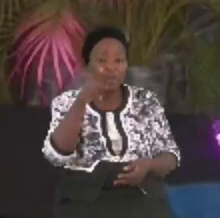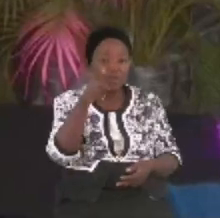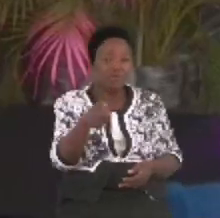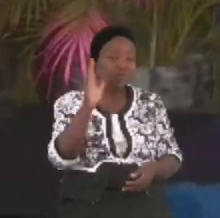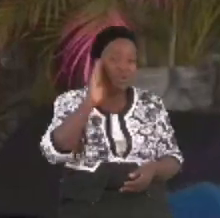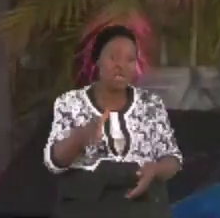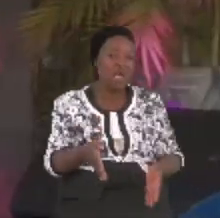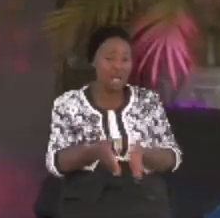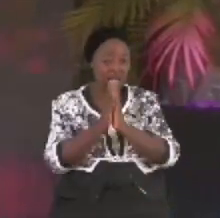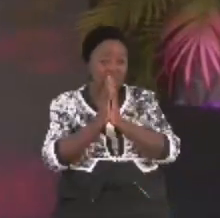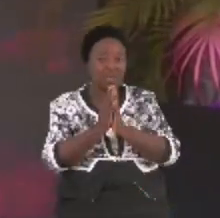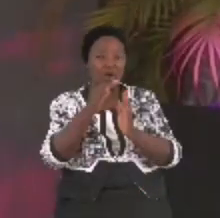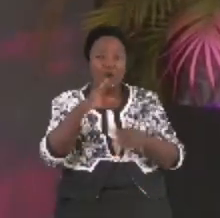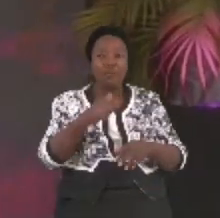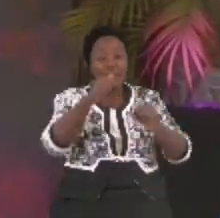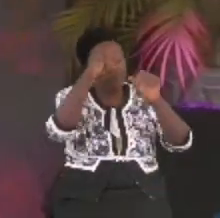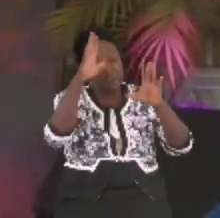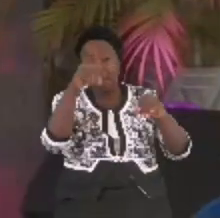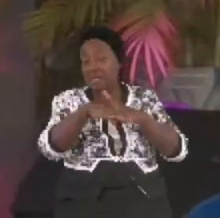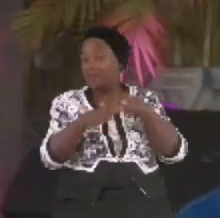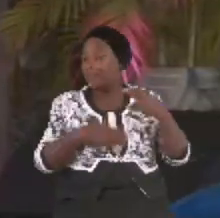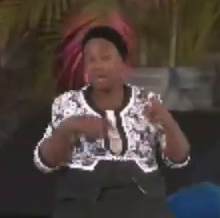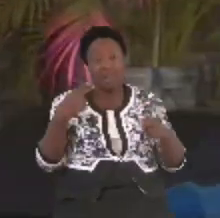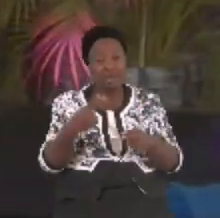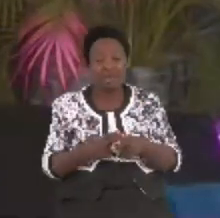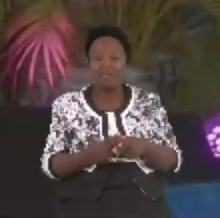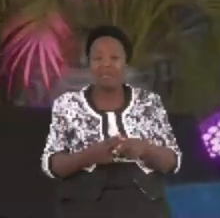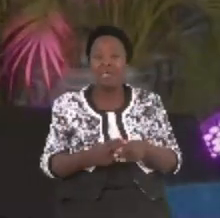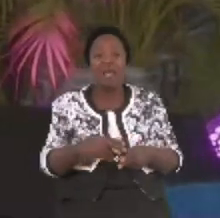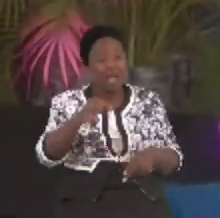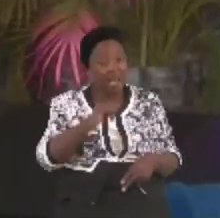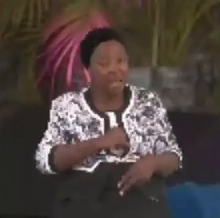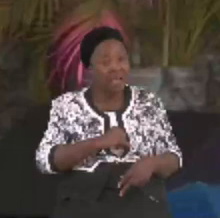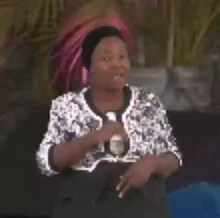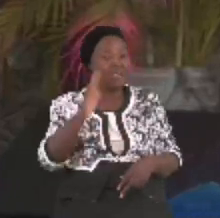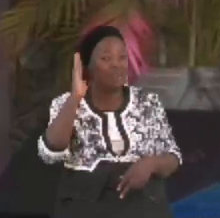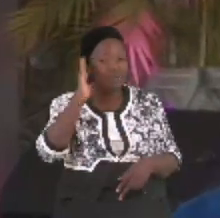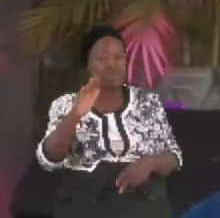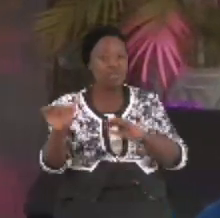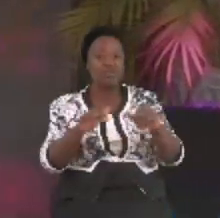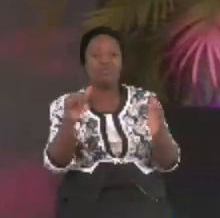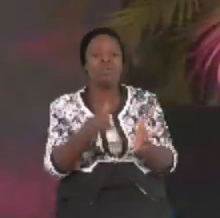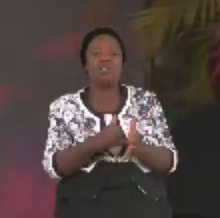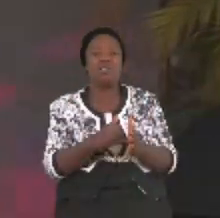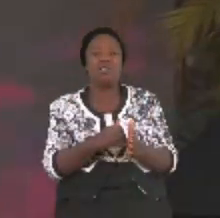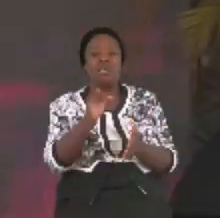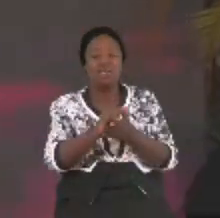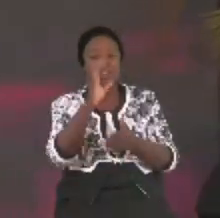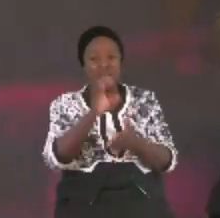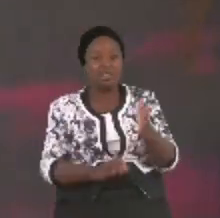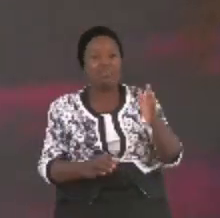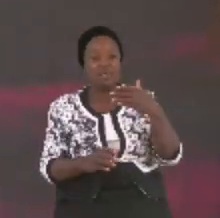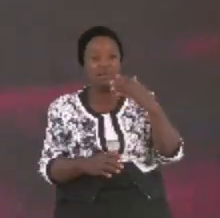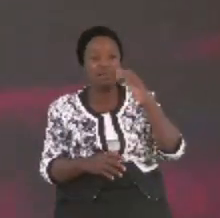Et tout ce que tu demanderas au Père, à mon nom, je le ferai. Chapitre